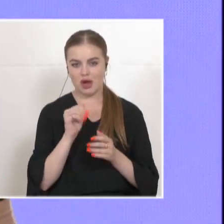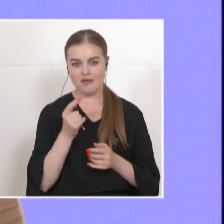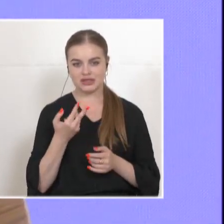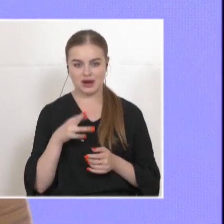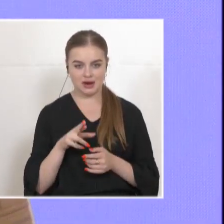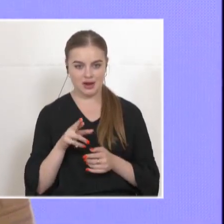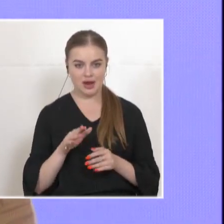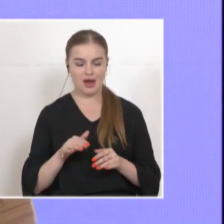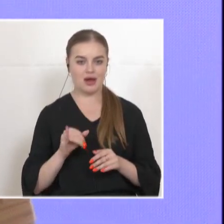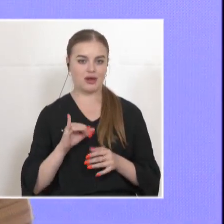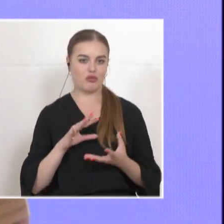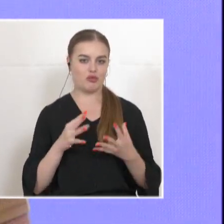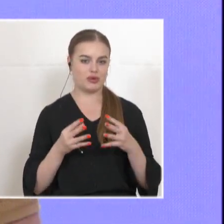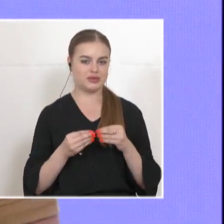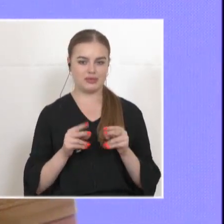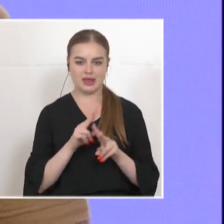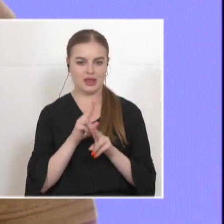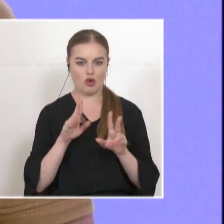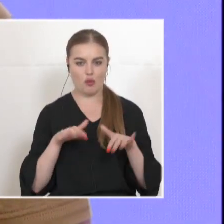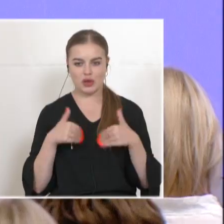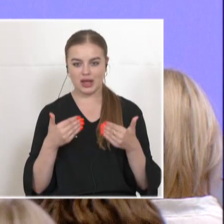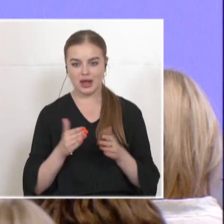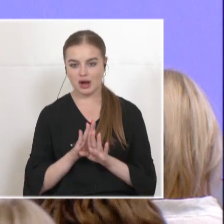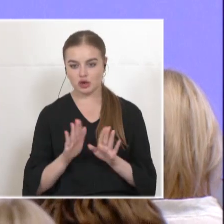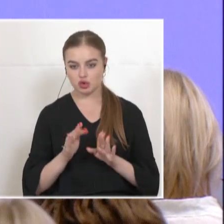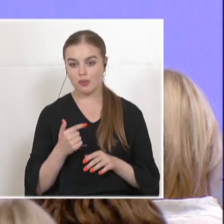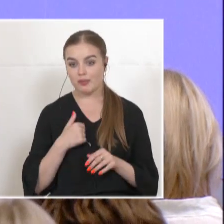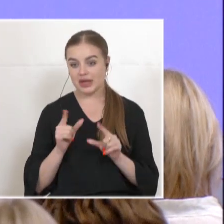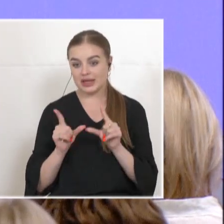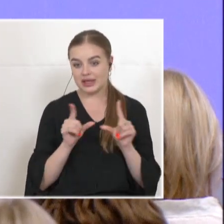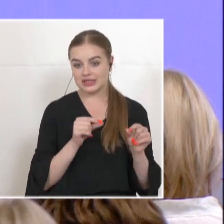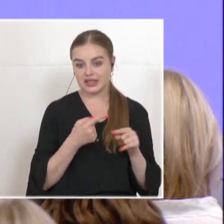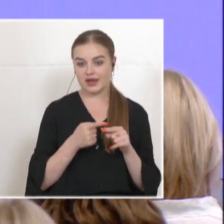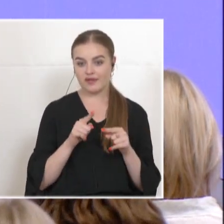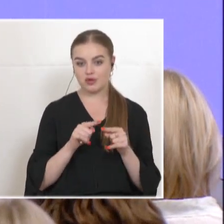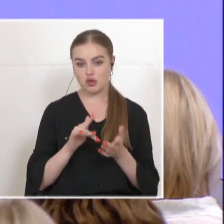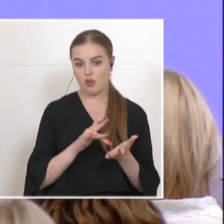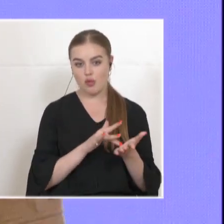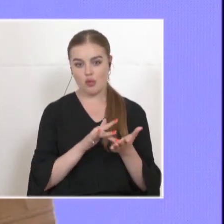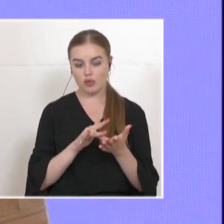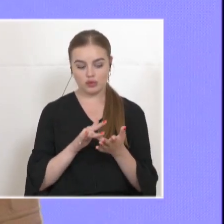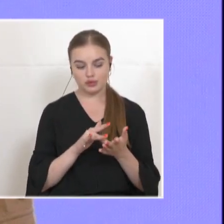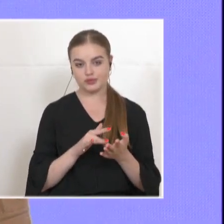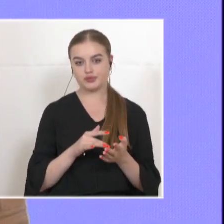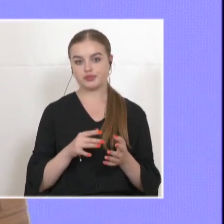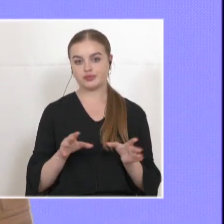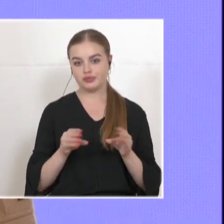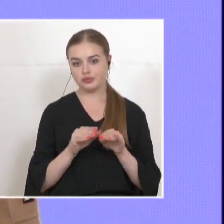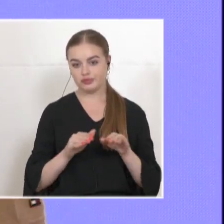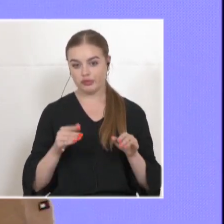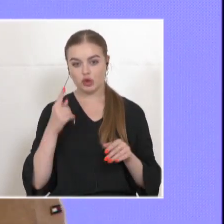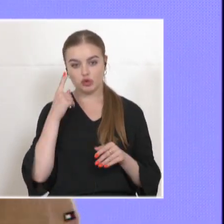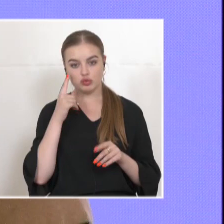принципі, нікому не раджу. Ми їздили в цю подорож, знімаючи дітей, думаючи про те, наскільки це хороший